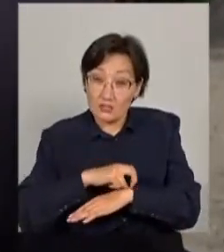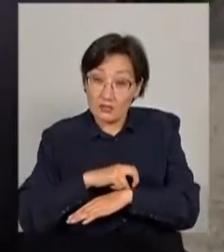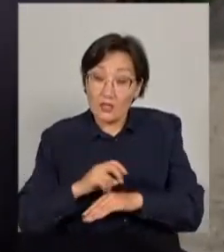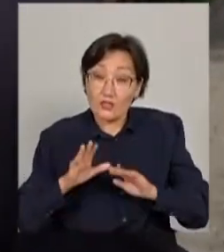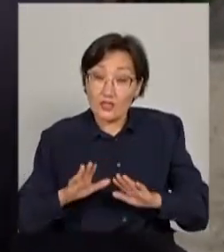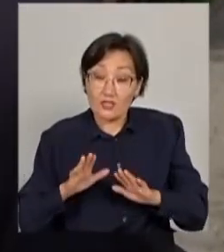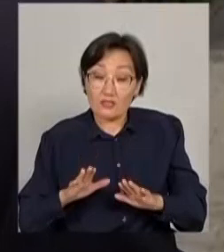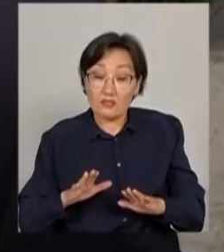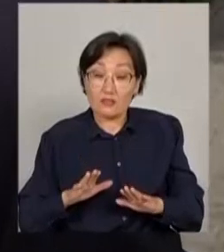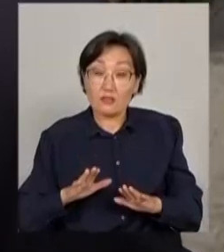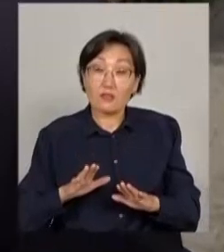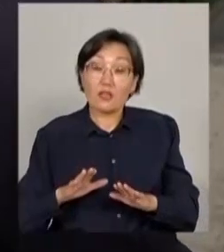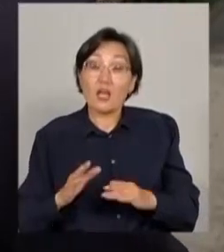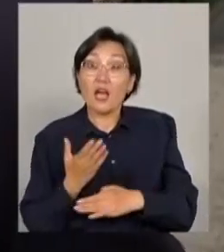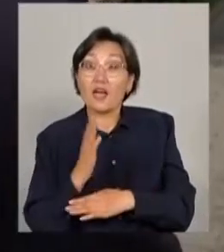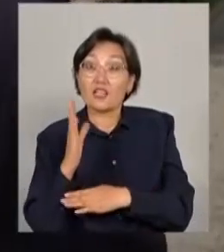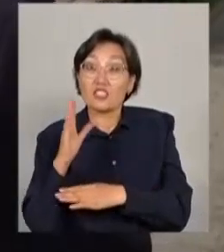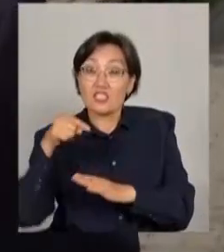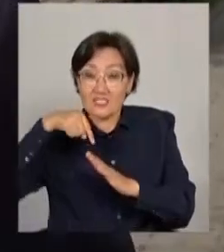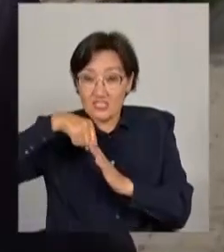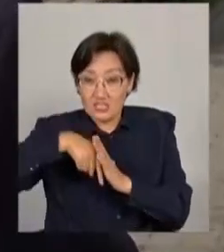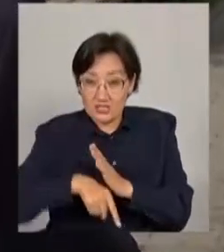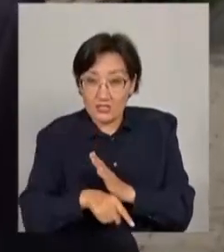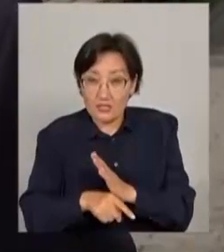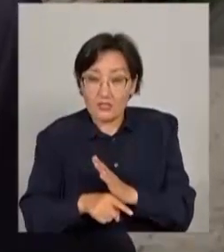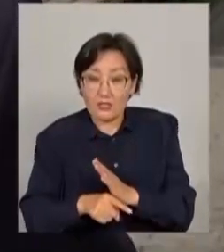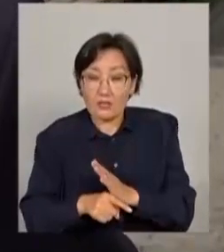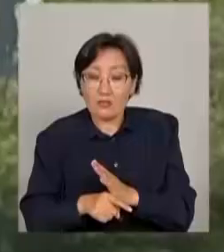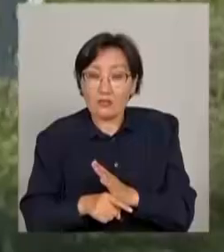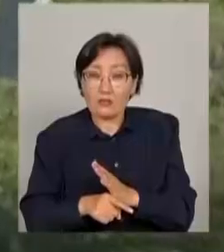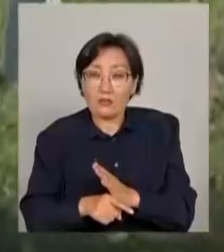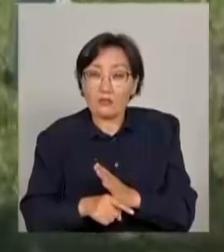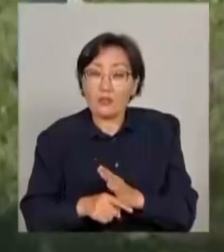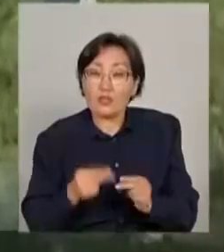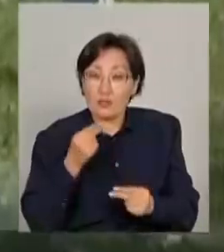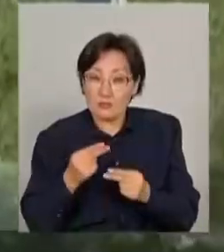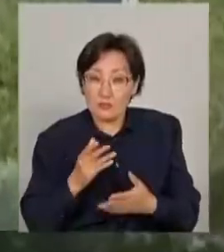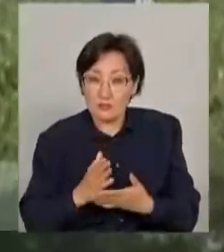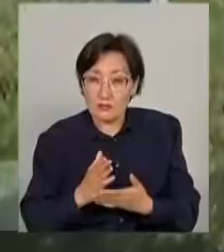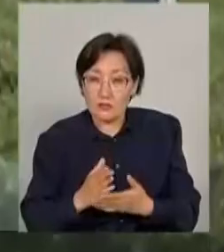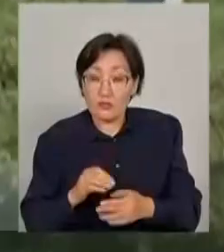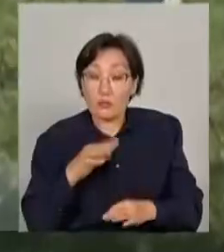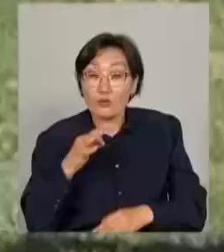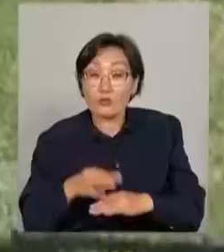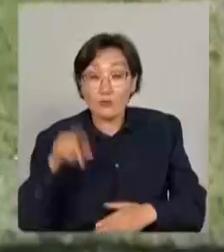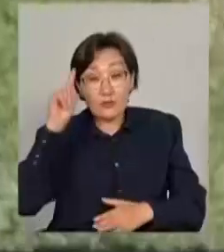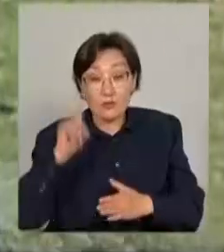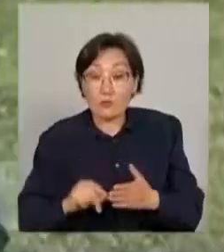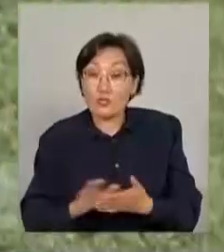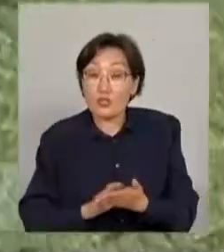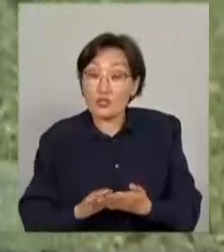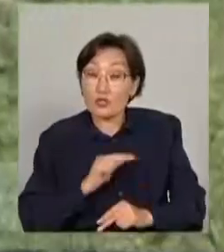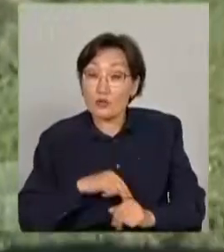тек қана ағаштардың дәнектерін ғана жейді болды. Жауапты мамандардың сөзіне сенсек, өңдеу жұмыстары